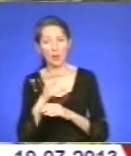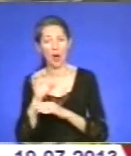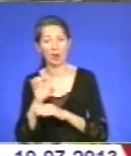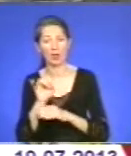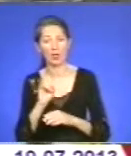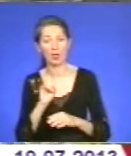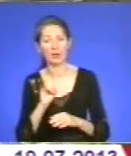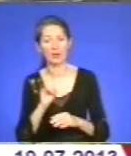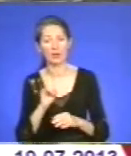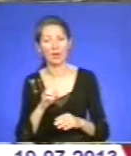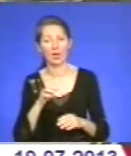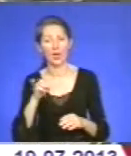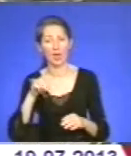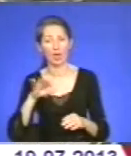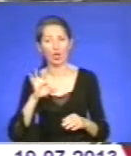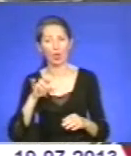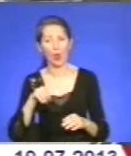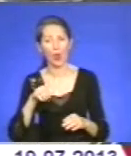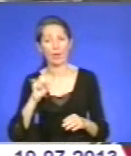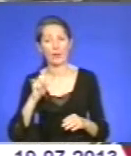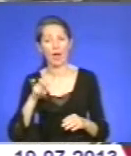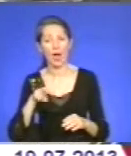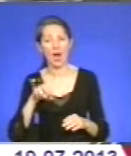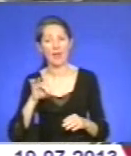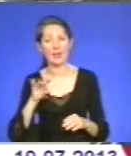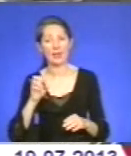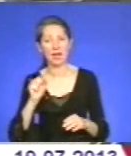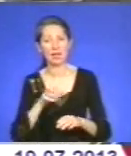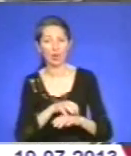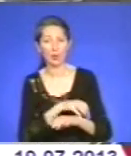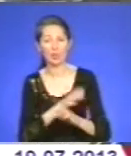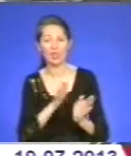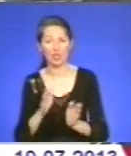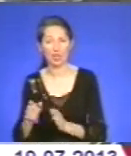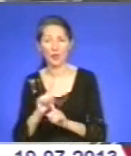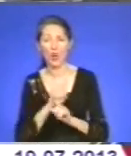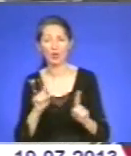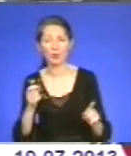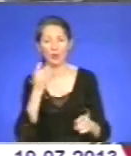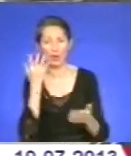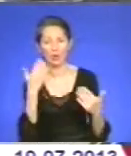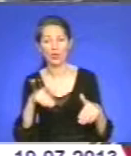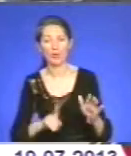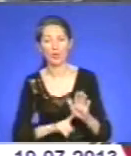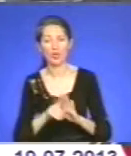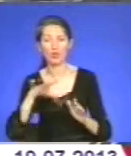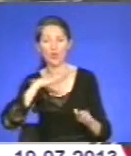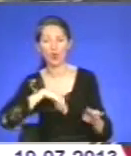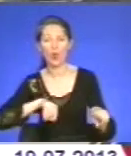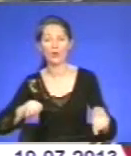в тоталітарні комуністичні режими, і особливо вже, коли почалося духовне